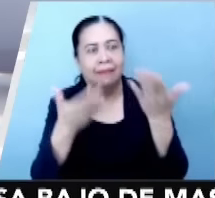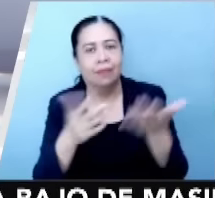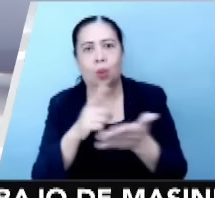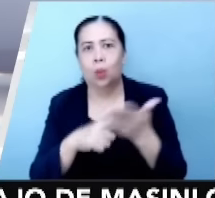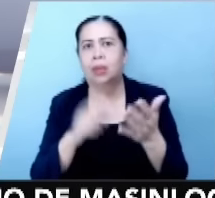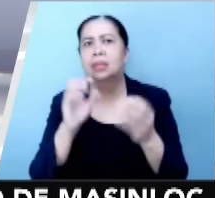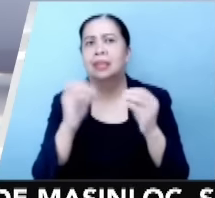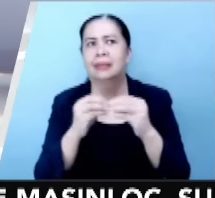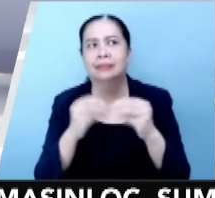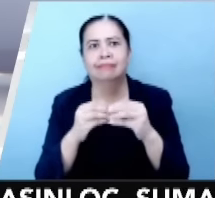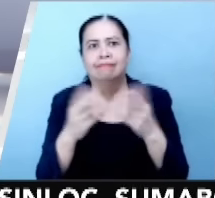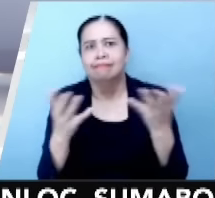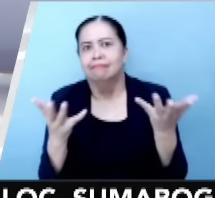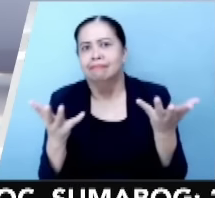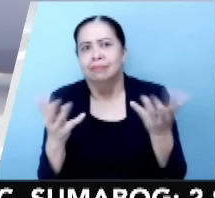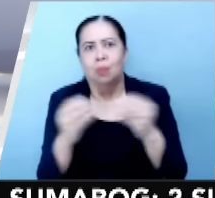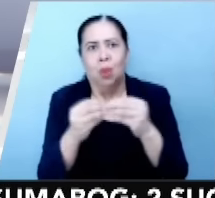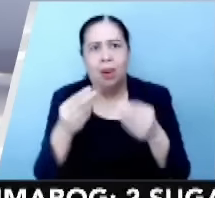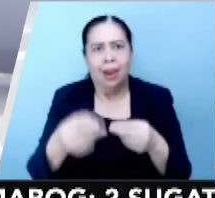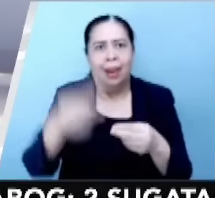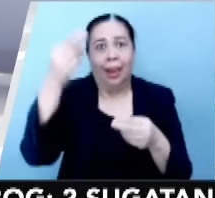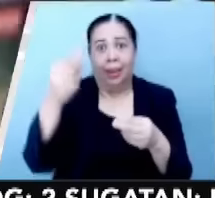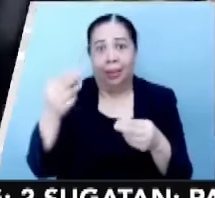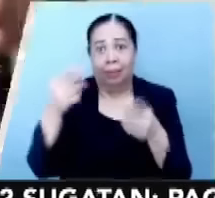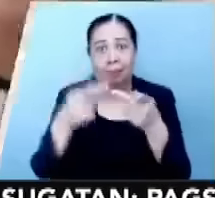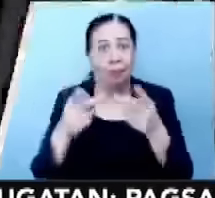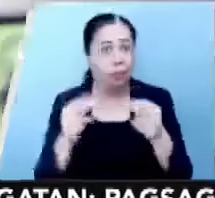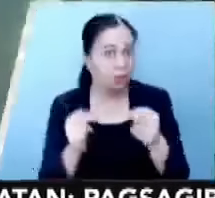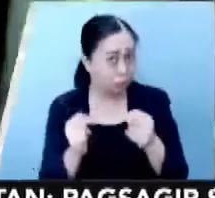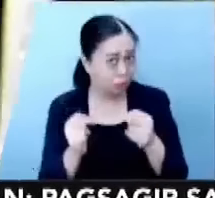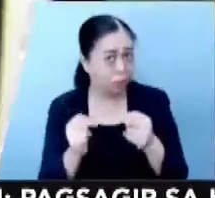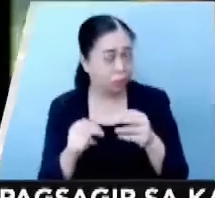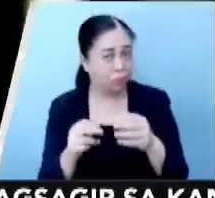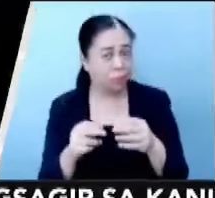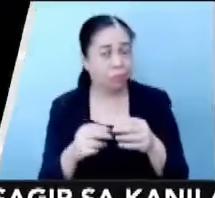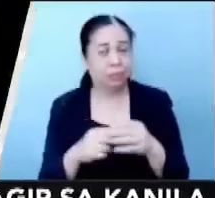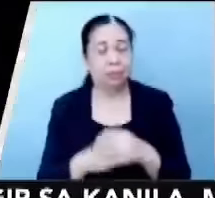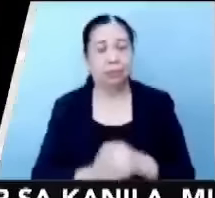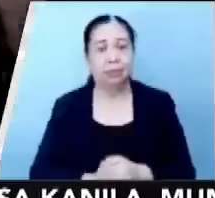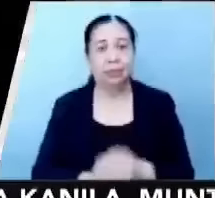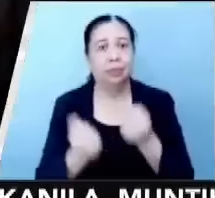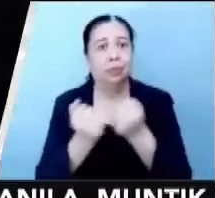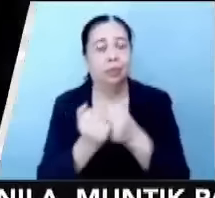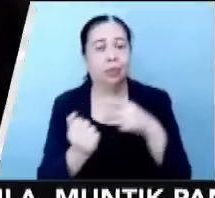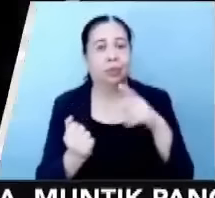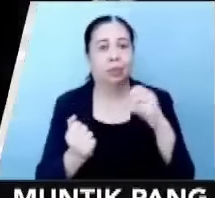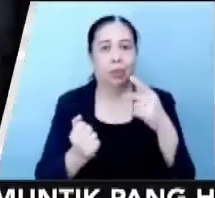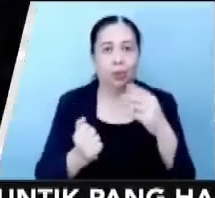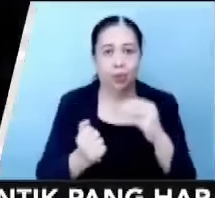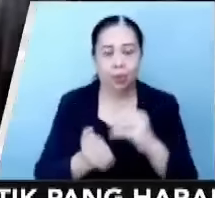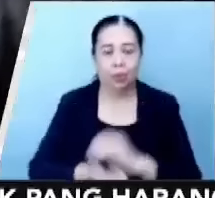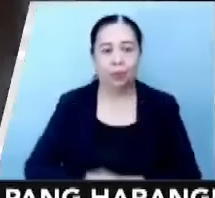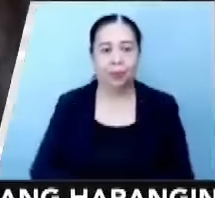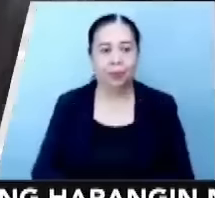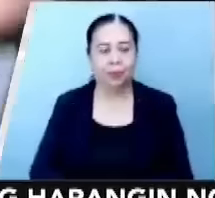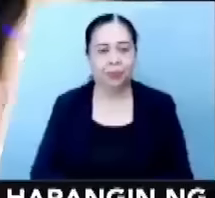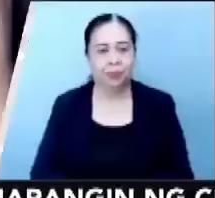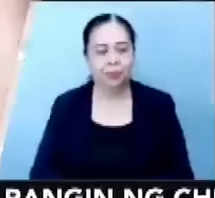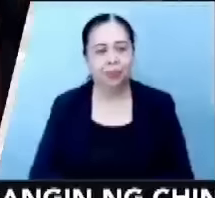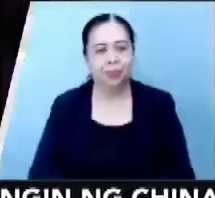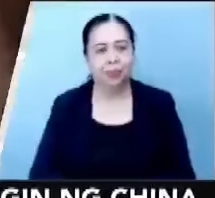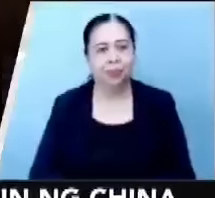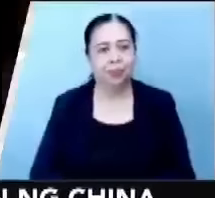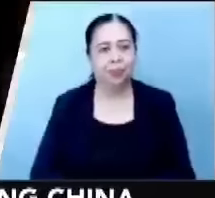mga mas mataas pang mga posisyon silang napaupo para sa GMA integrated news mav Gonzalez nakatutok